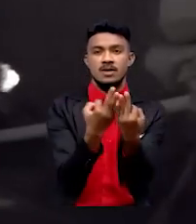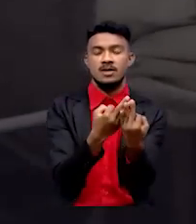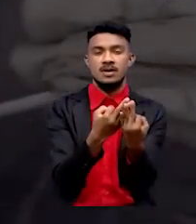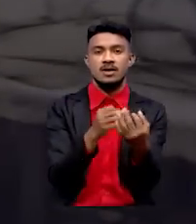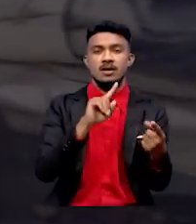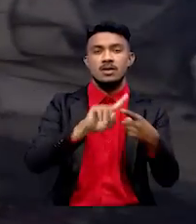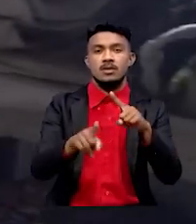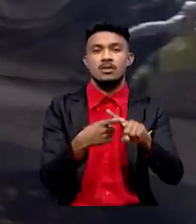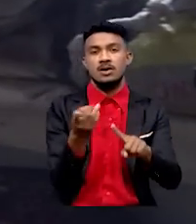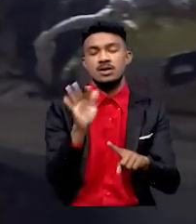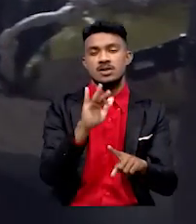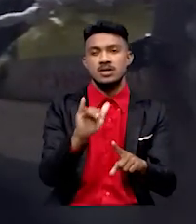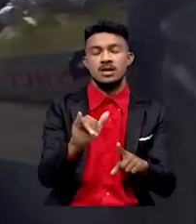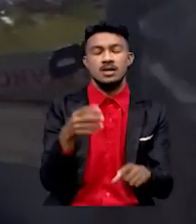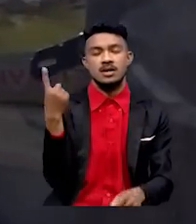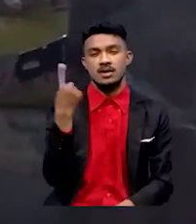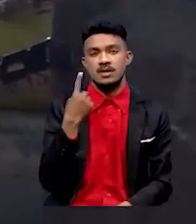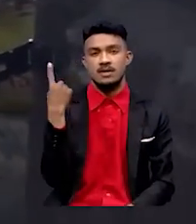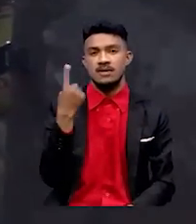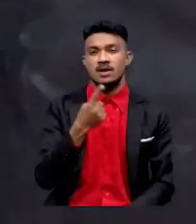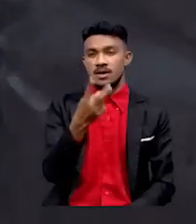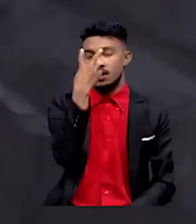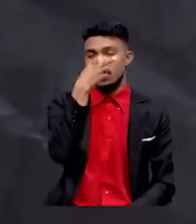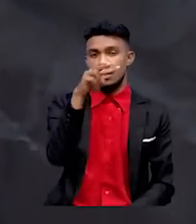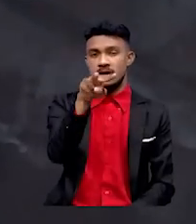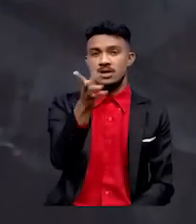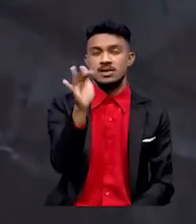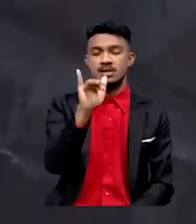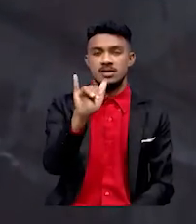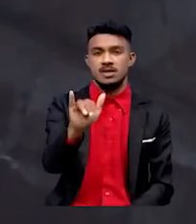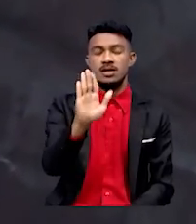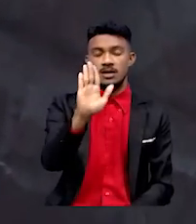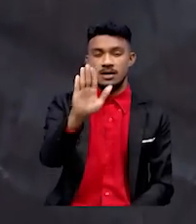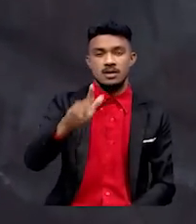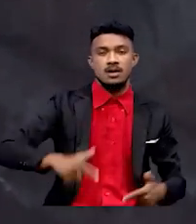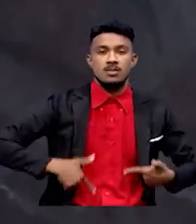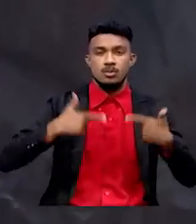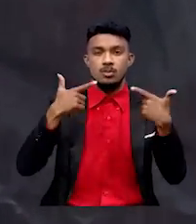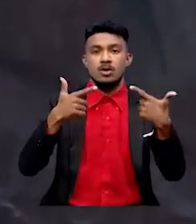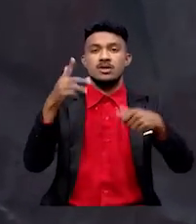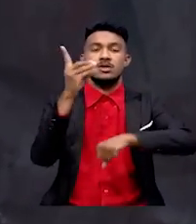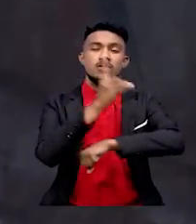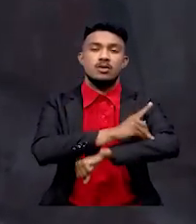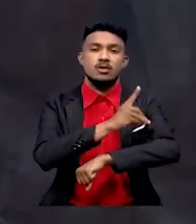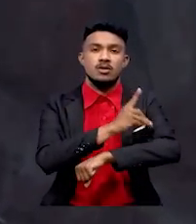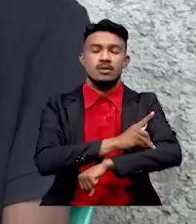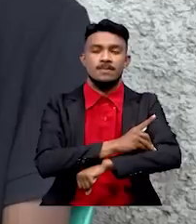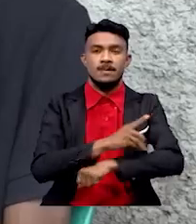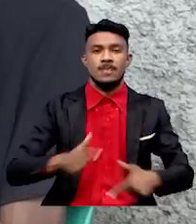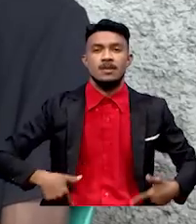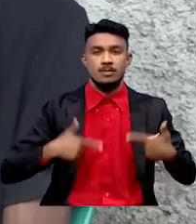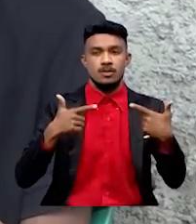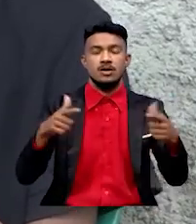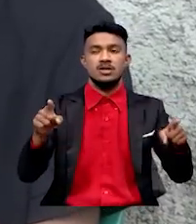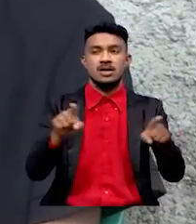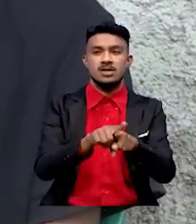sira. Sempre hare sira nia Moris lor loro. Moris ansan